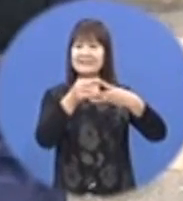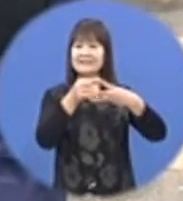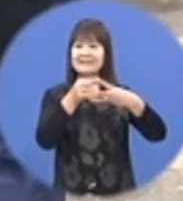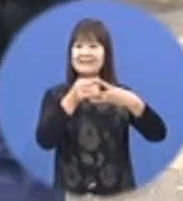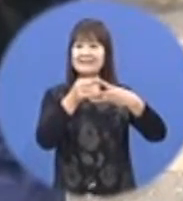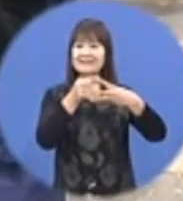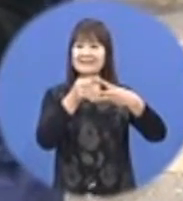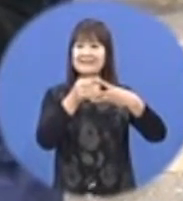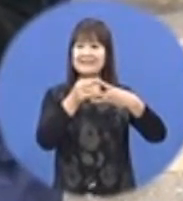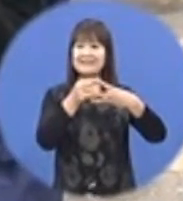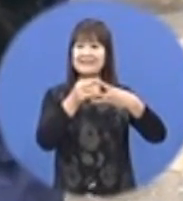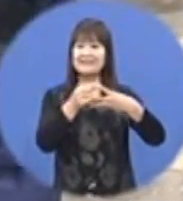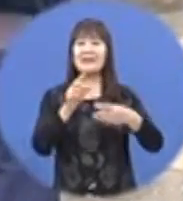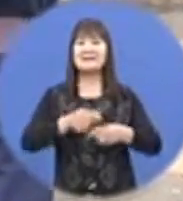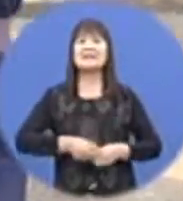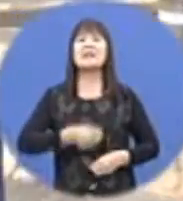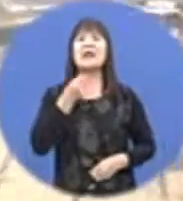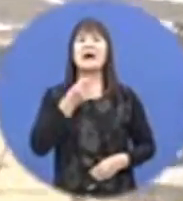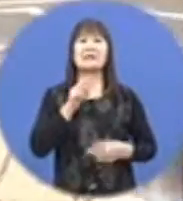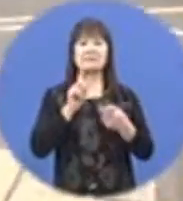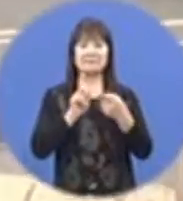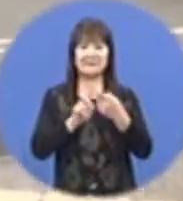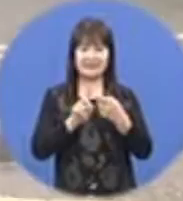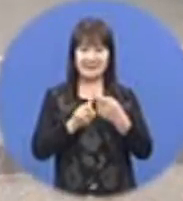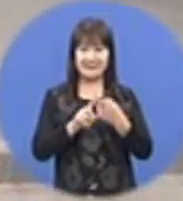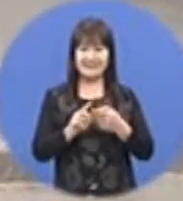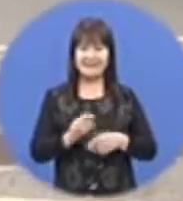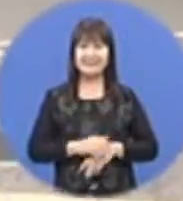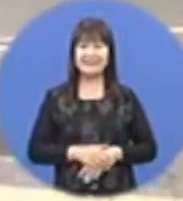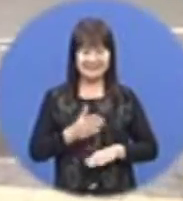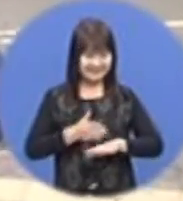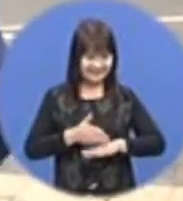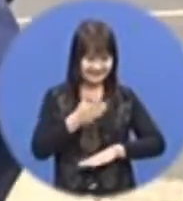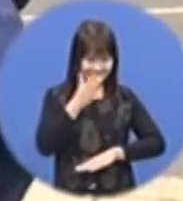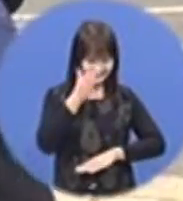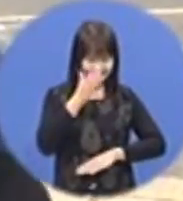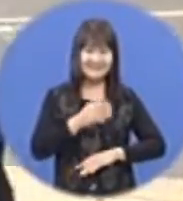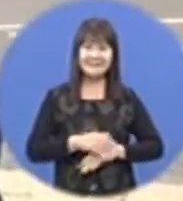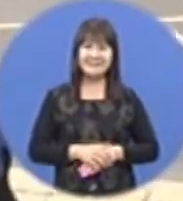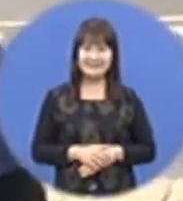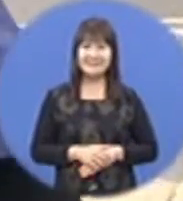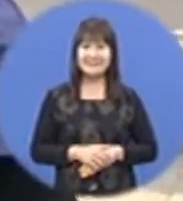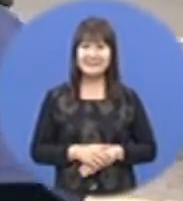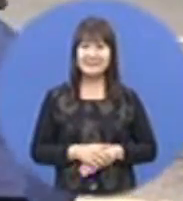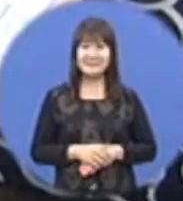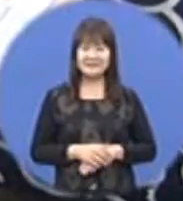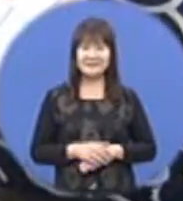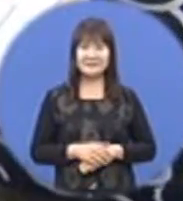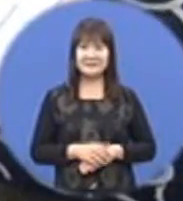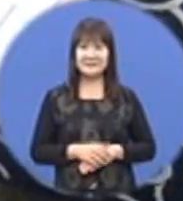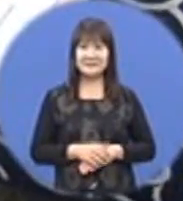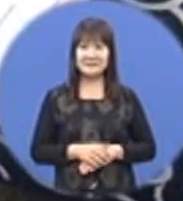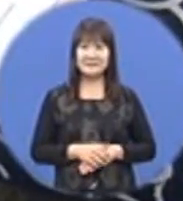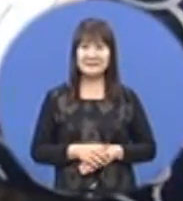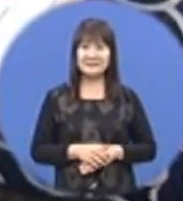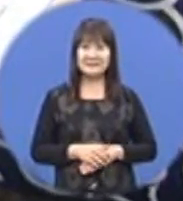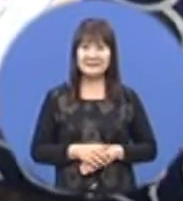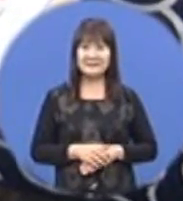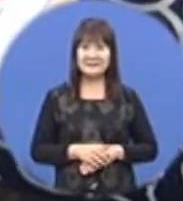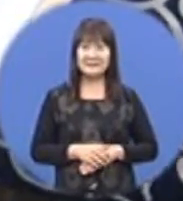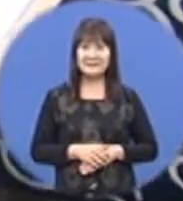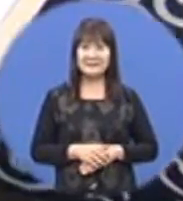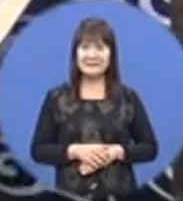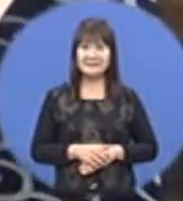の三義積み。 はい、正解です。 来ました、ありがとうございます。コクダカをもらいに行きます。は